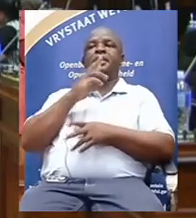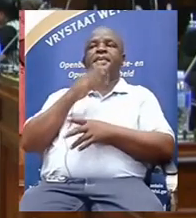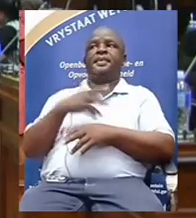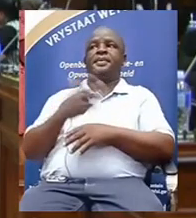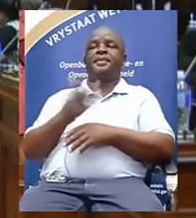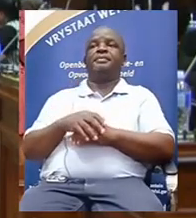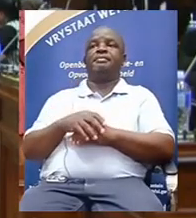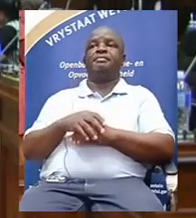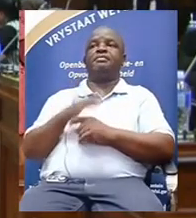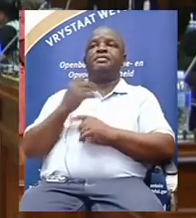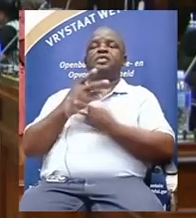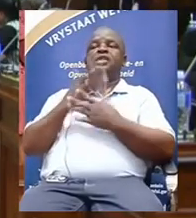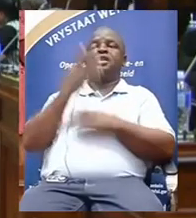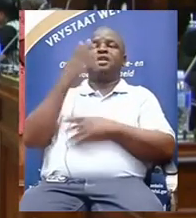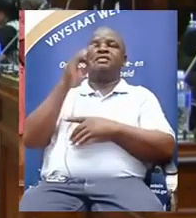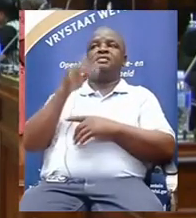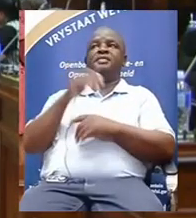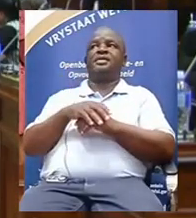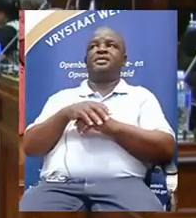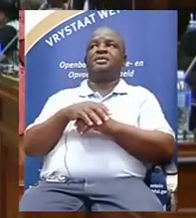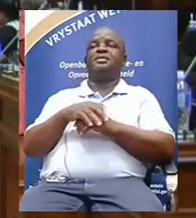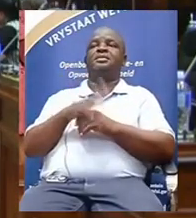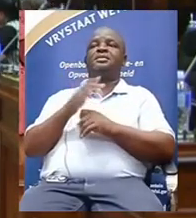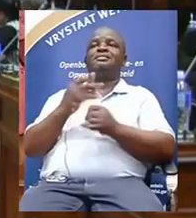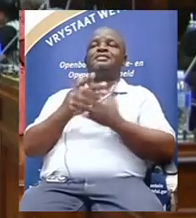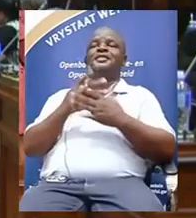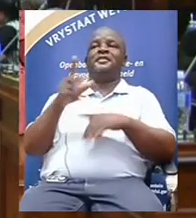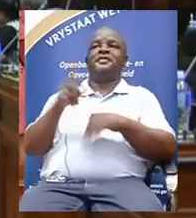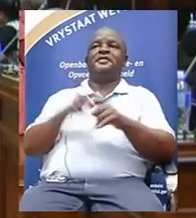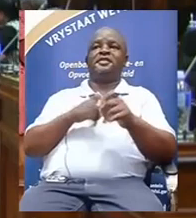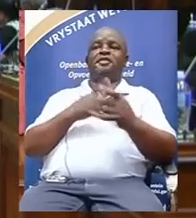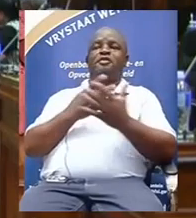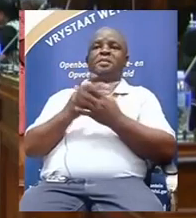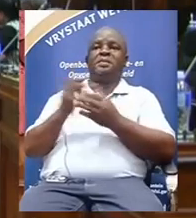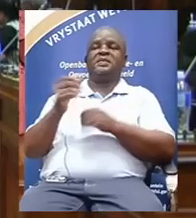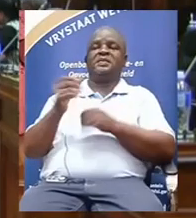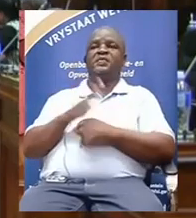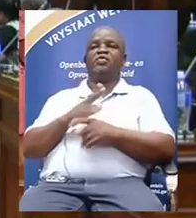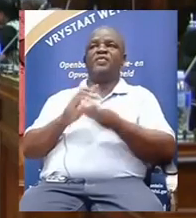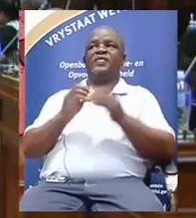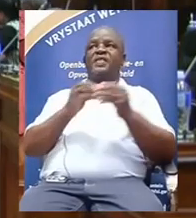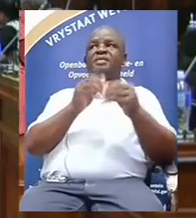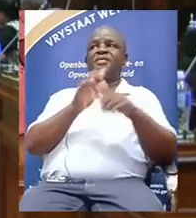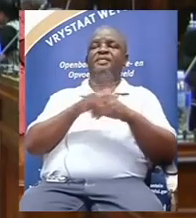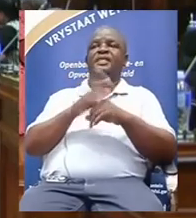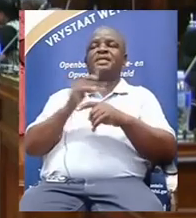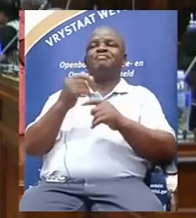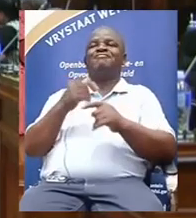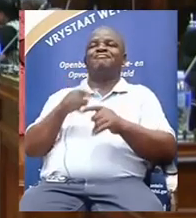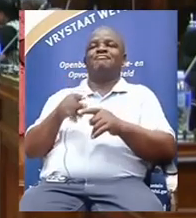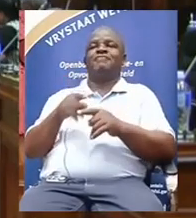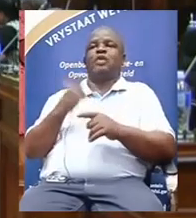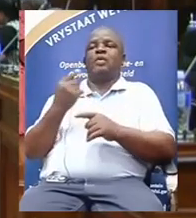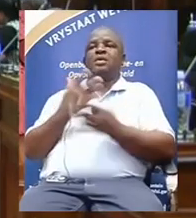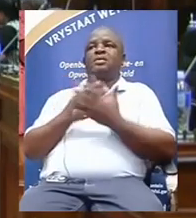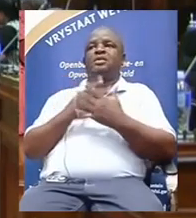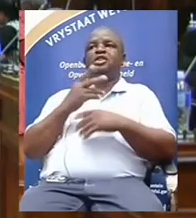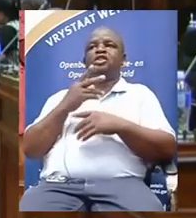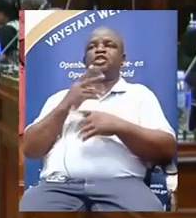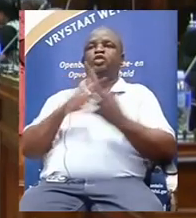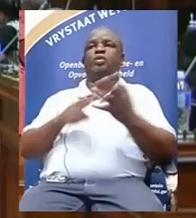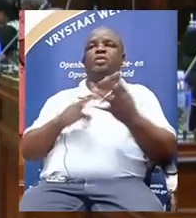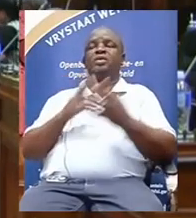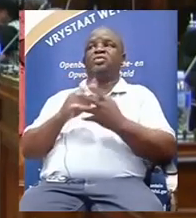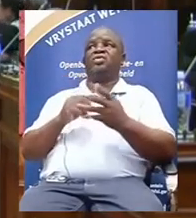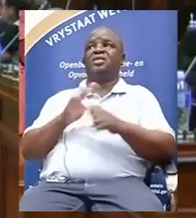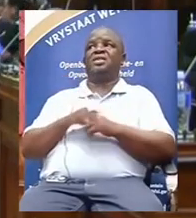instandhouding kan doen nie. Speaker, here are the reasons, I call it excuses, we are here today as to